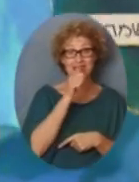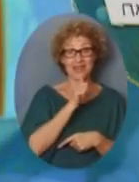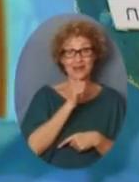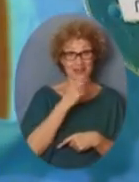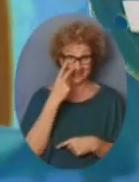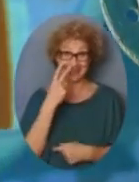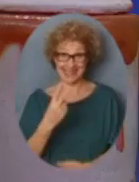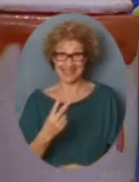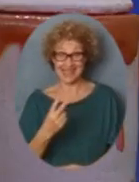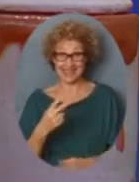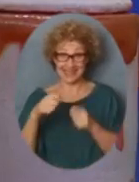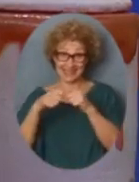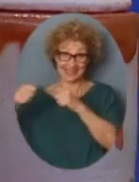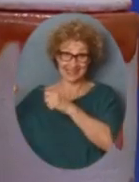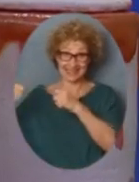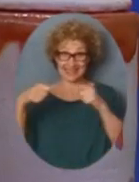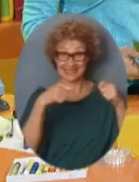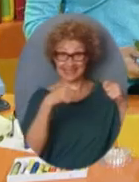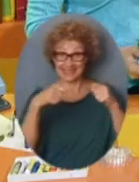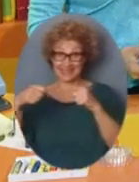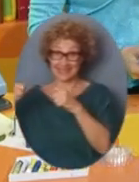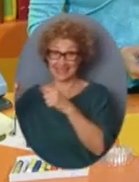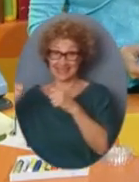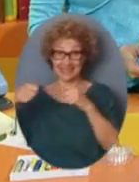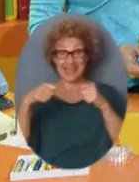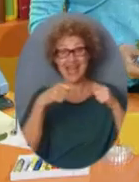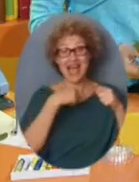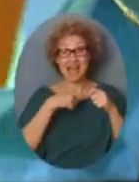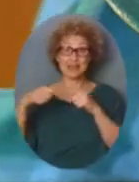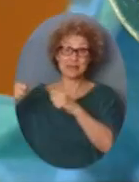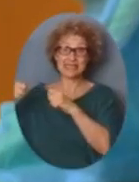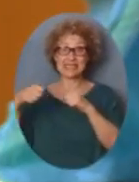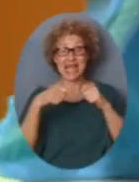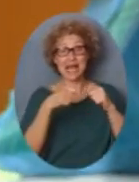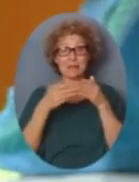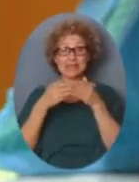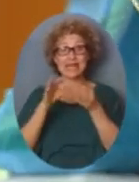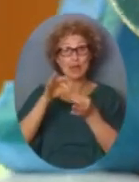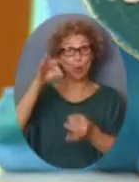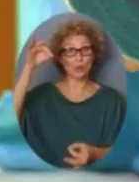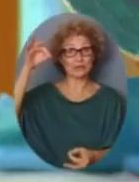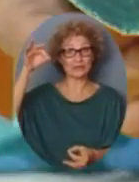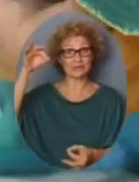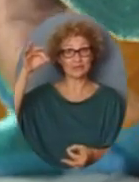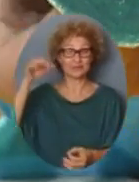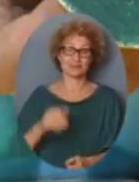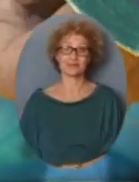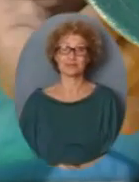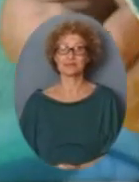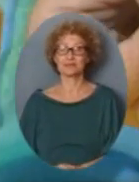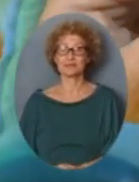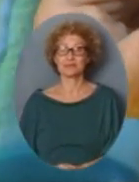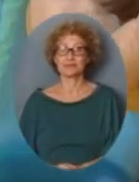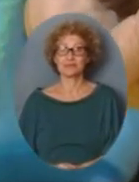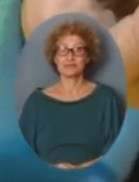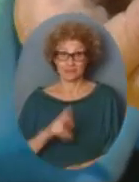ראית? איך זה זז? אני מזיזה בעזרת החוט. עכשיו לתפוח האדום.